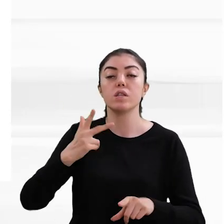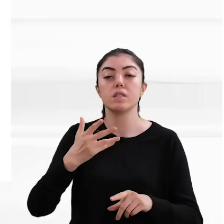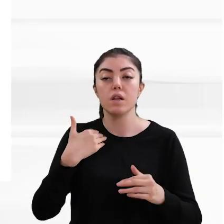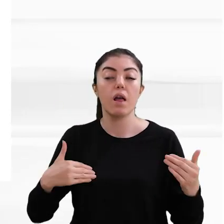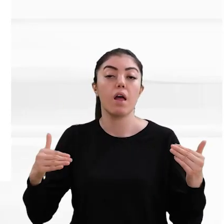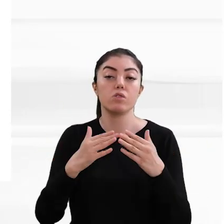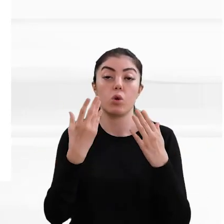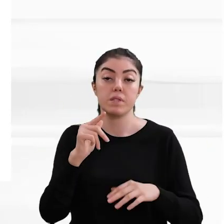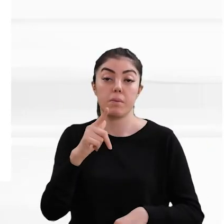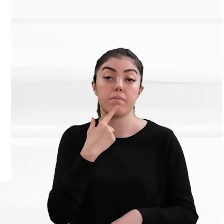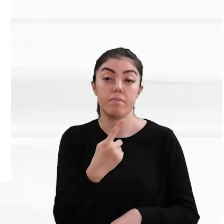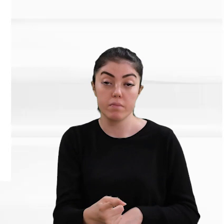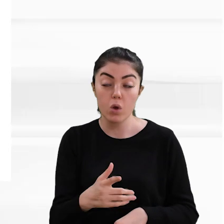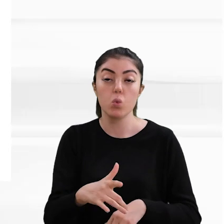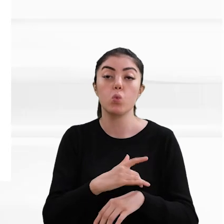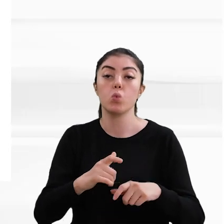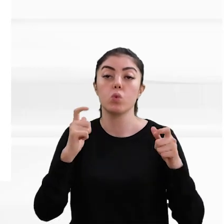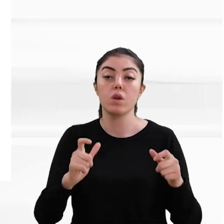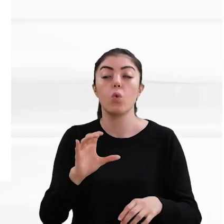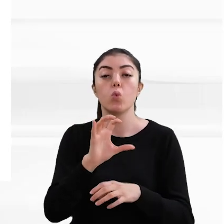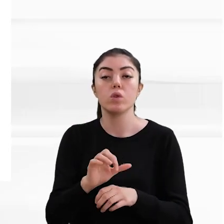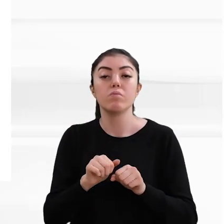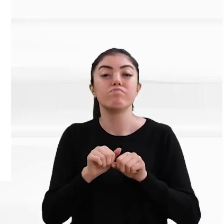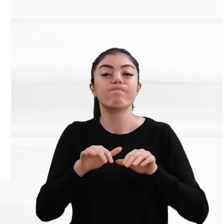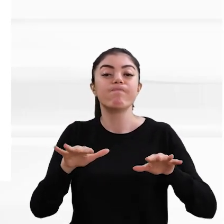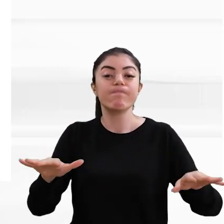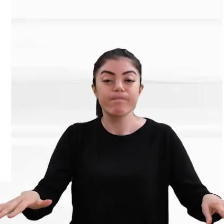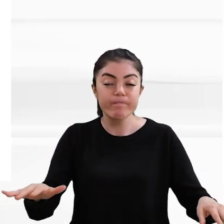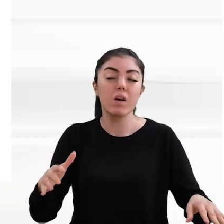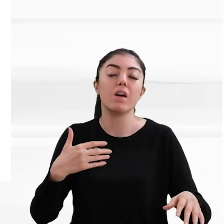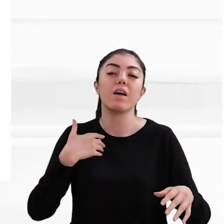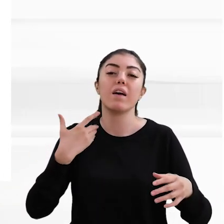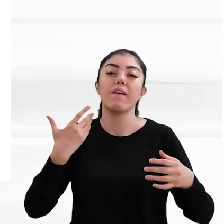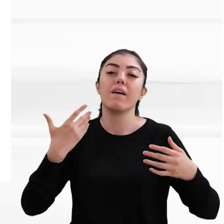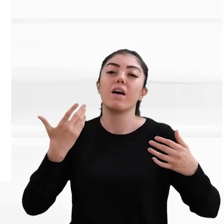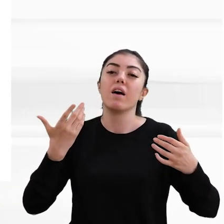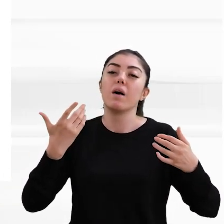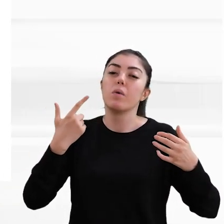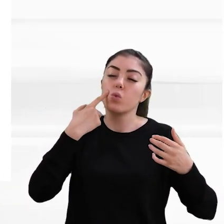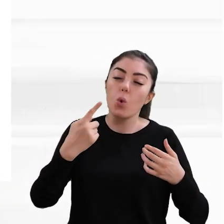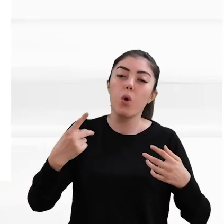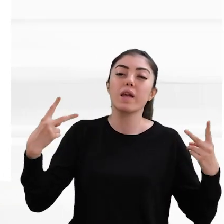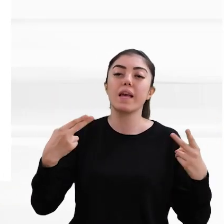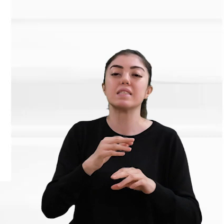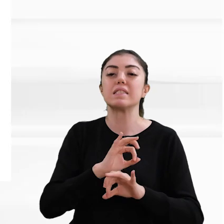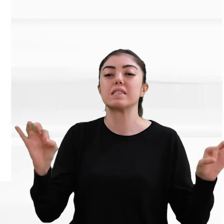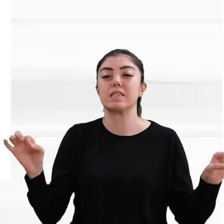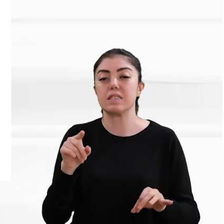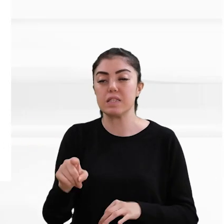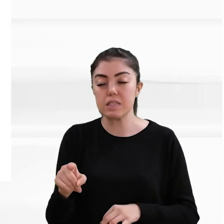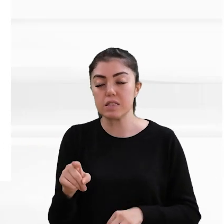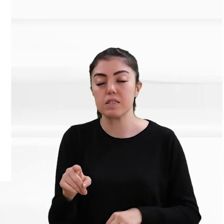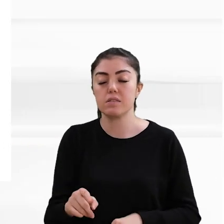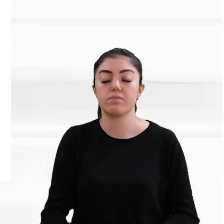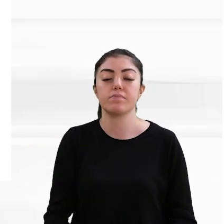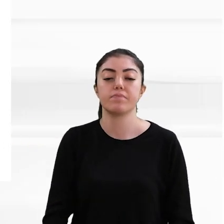hızı ile dünyanın açısal hızı eşit büyüklükte olmalıdır ki ülke o uydunun yayınını kesintisiz izleyebilsin. Yani